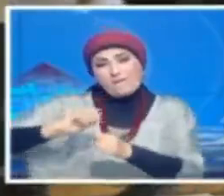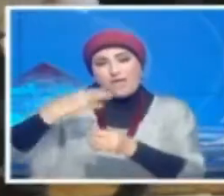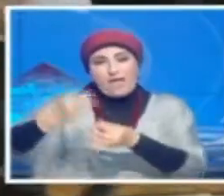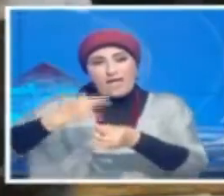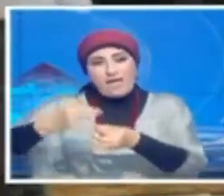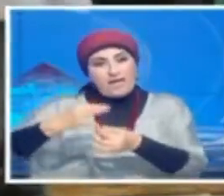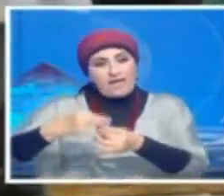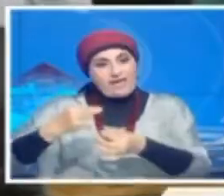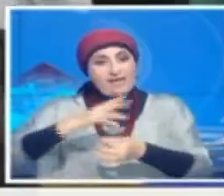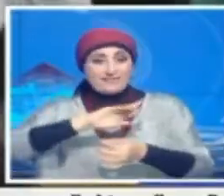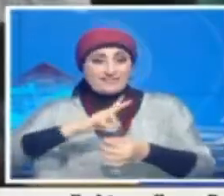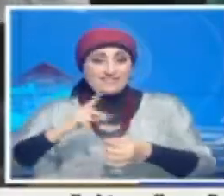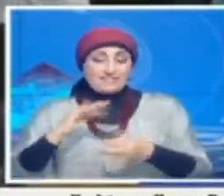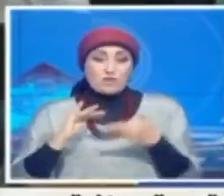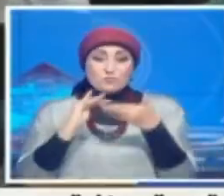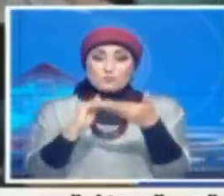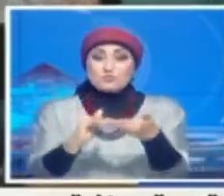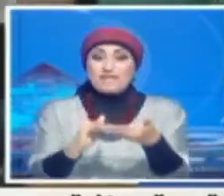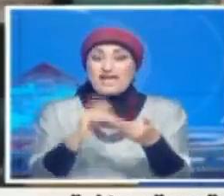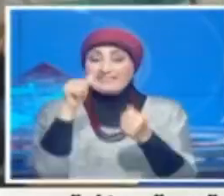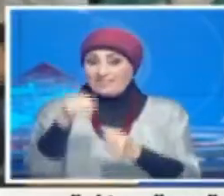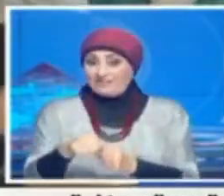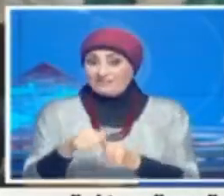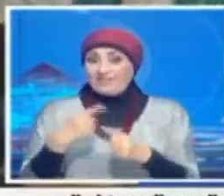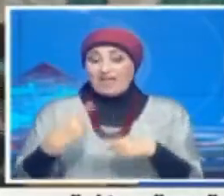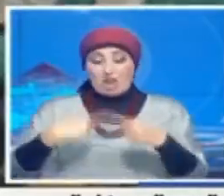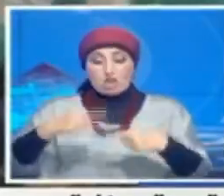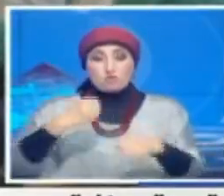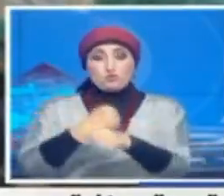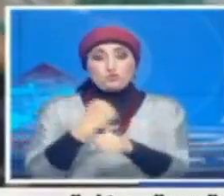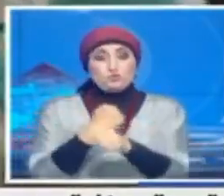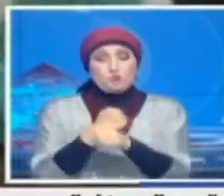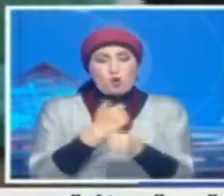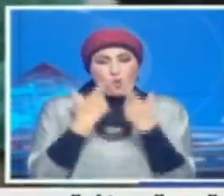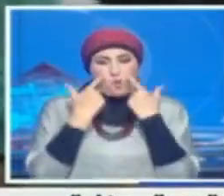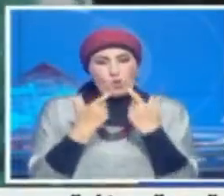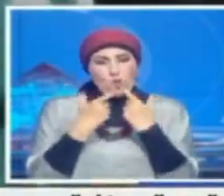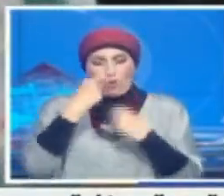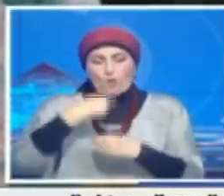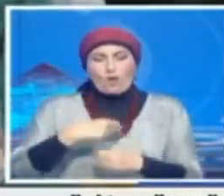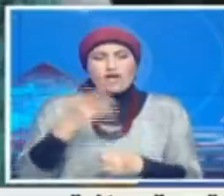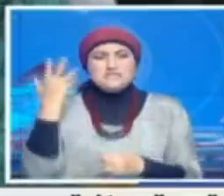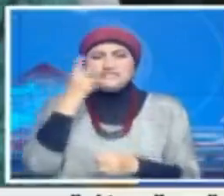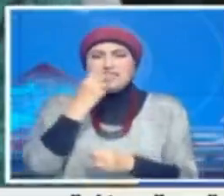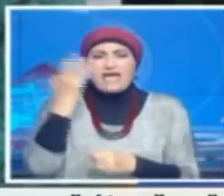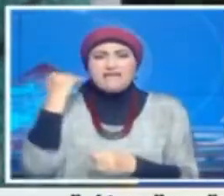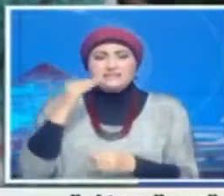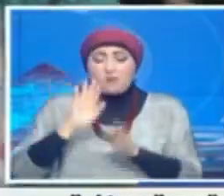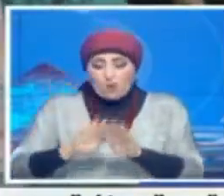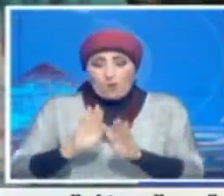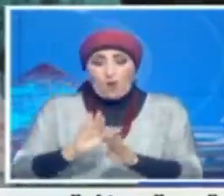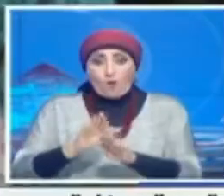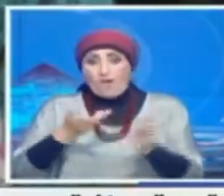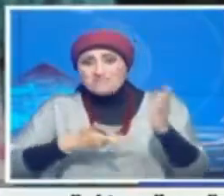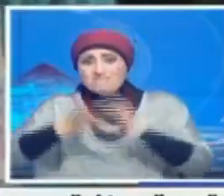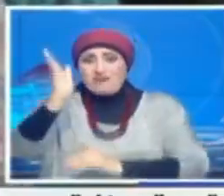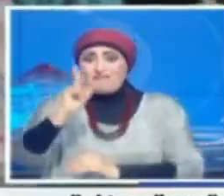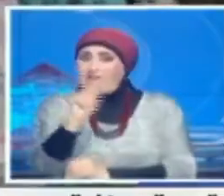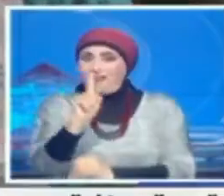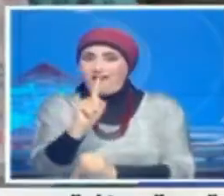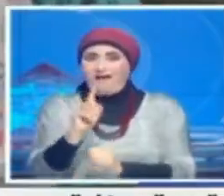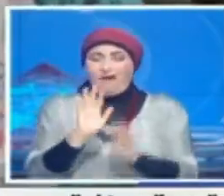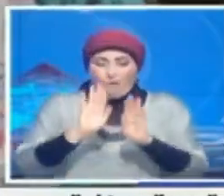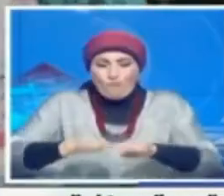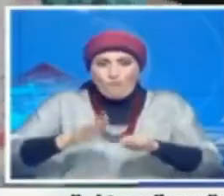الموضوع إنك بتساعد الحرفيين على إنهم يشتغلوا، بنحافظ على الحرف التراثية، وبندي